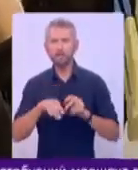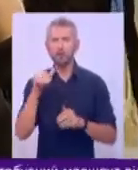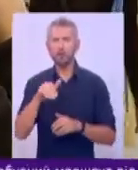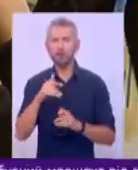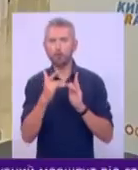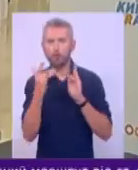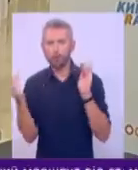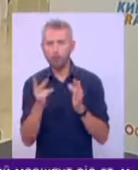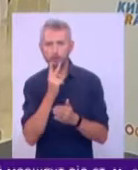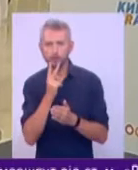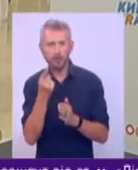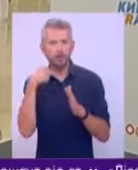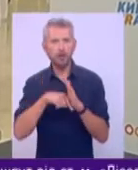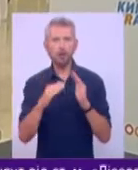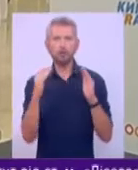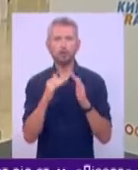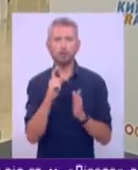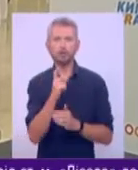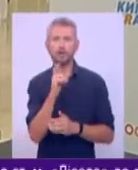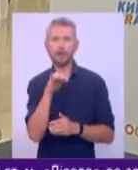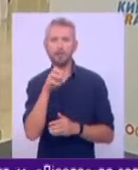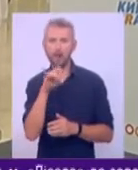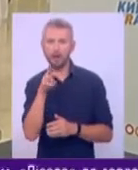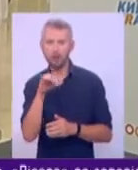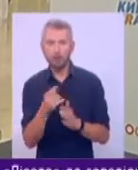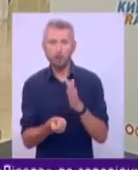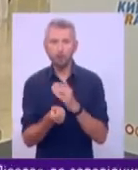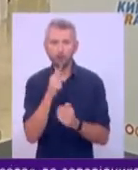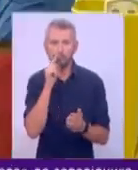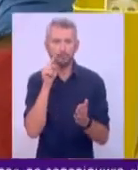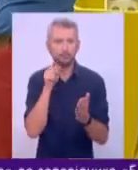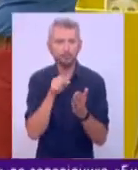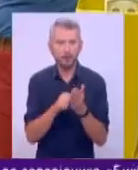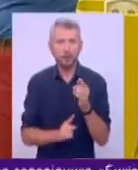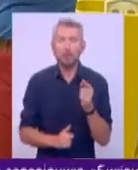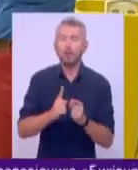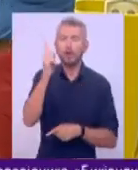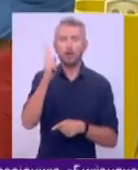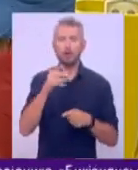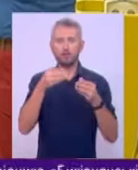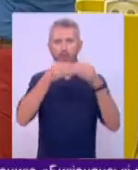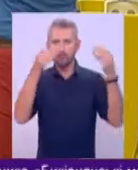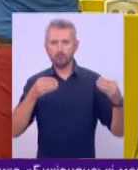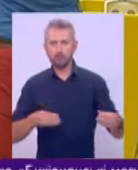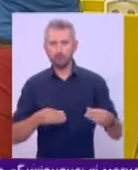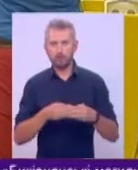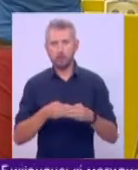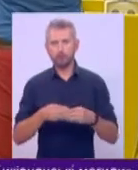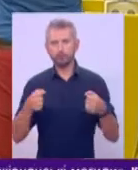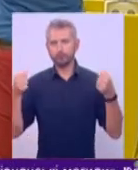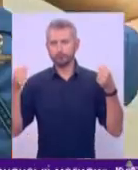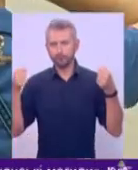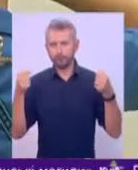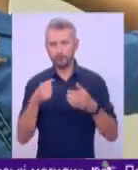мосту, завітати у середину будинку з химерами та опинитися на висоті пташиного польоту на щиті монумента «Батьківщина-мати».